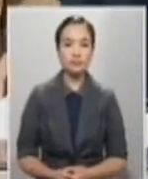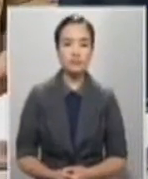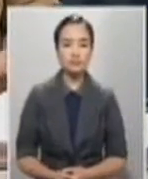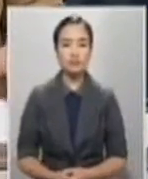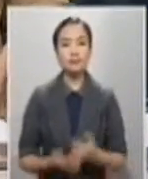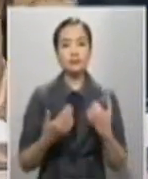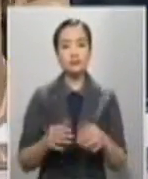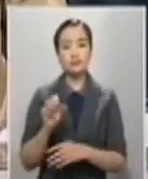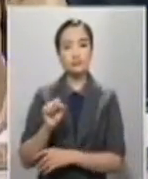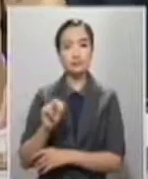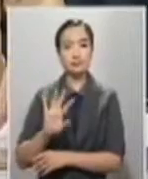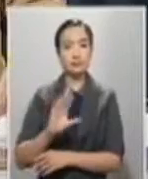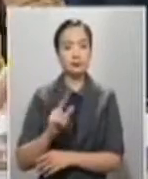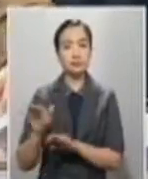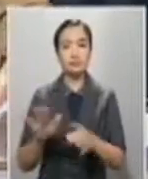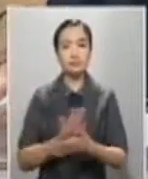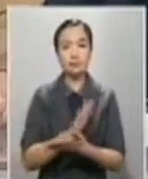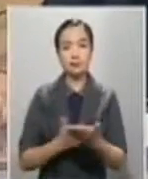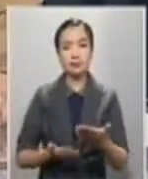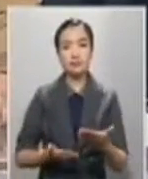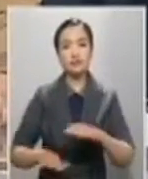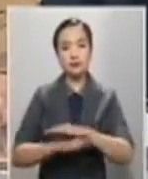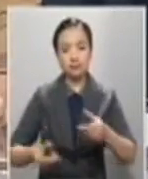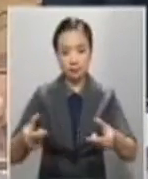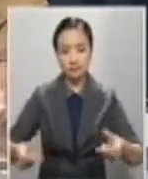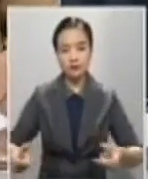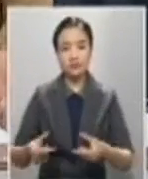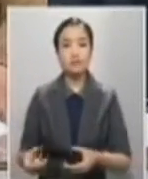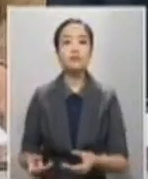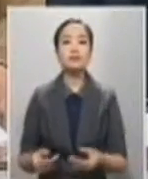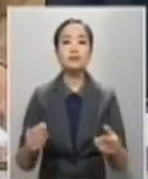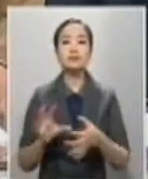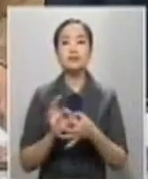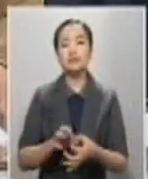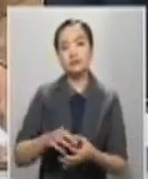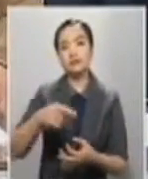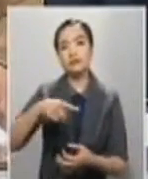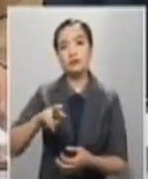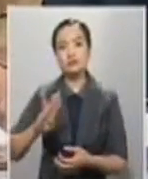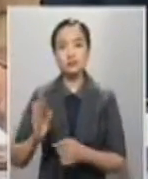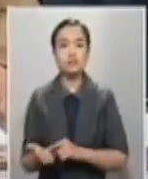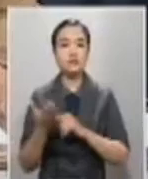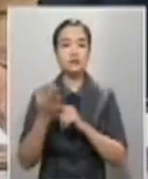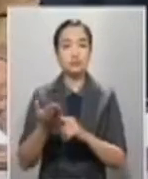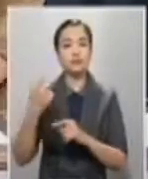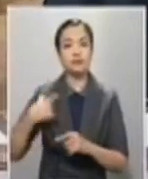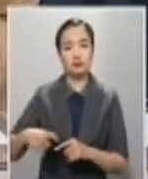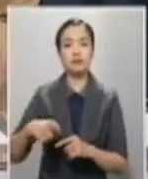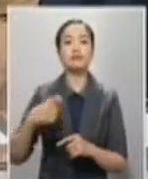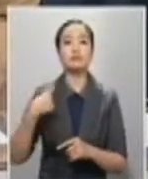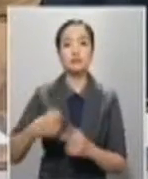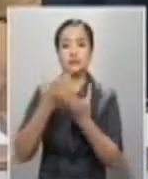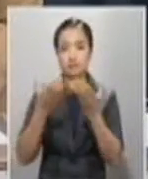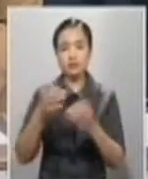ล่าสุดนะคะทางสนช.เตรียมส่งเอกสารเกี่ยวกับพระราชบัญญัติที่ว่าด้วยการออกเสียงประชามติให้ศาลรัฐธรรมนูญเย็นวันนี้แล้วนะคะ